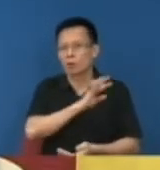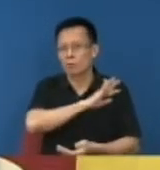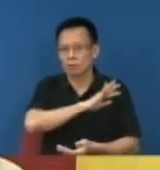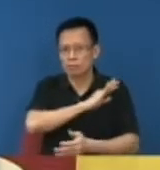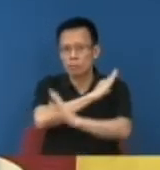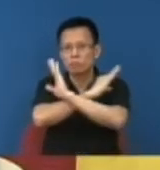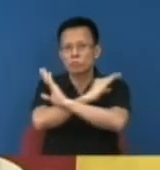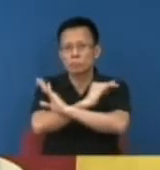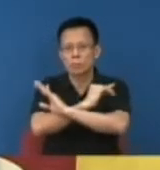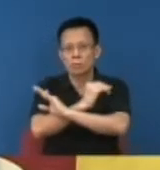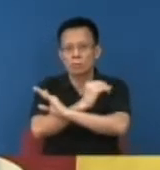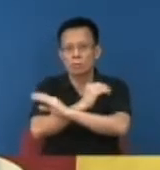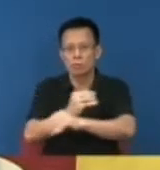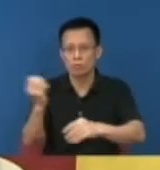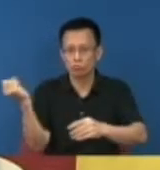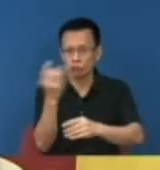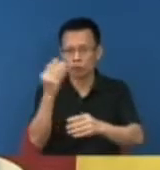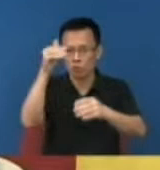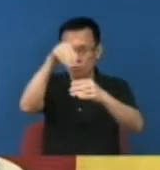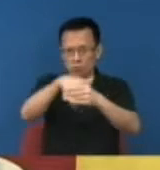補選啦。就係咧用呢一個